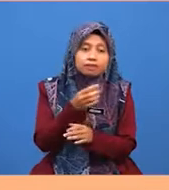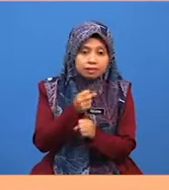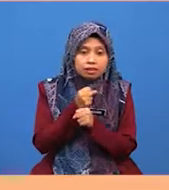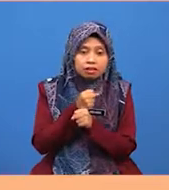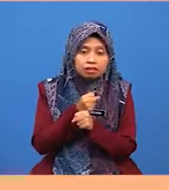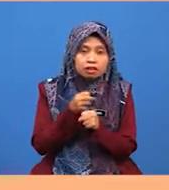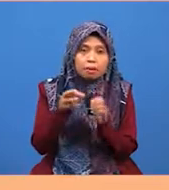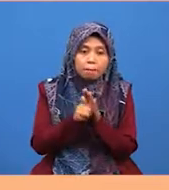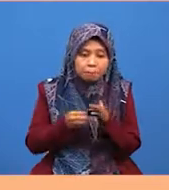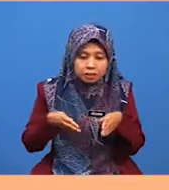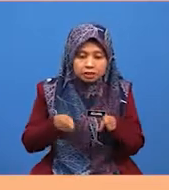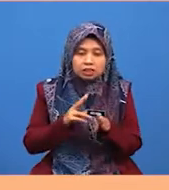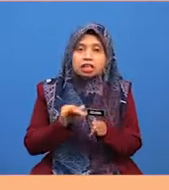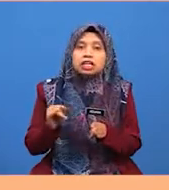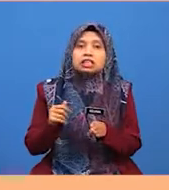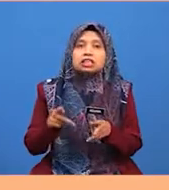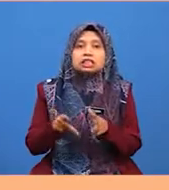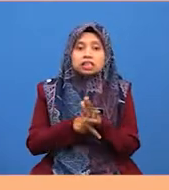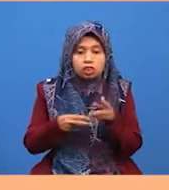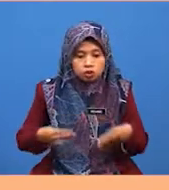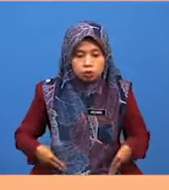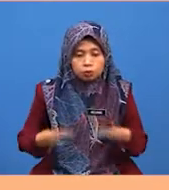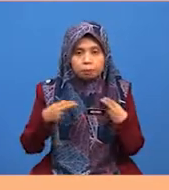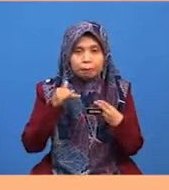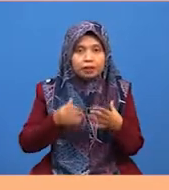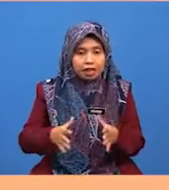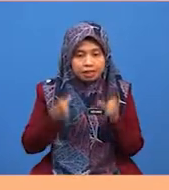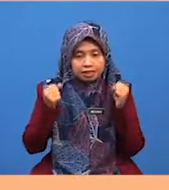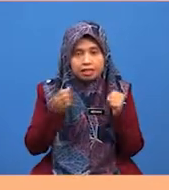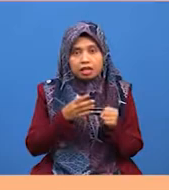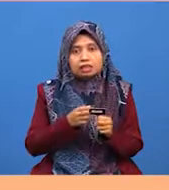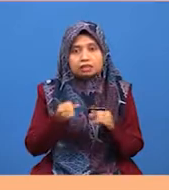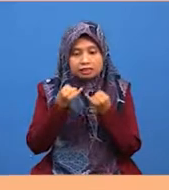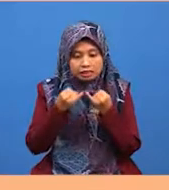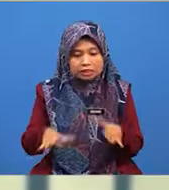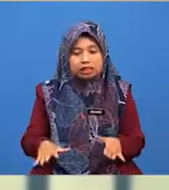dapat menjalani kehidupan yang sehat sejahtera.